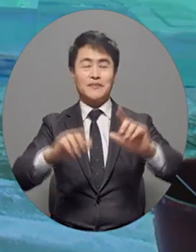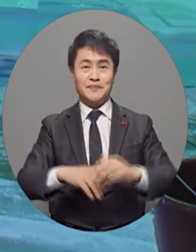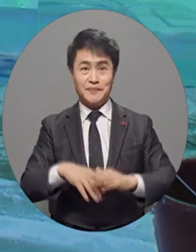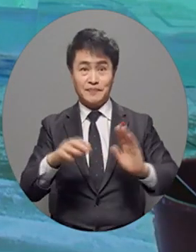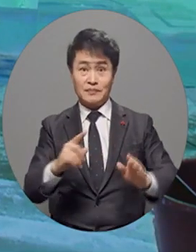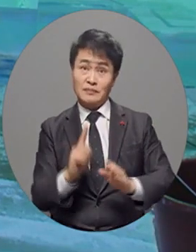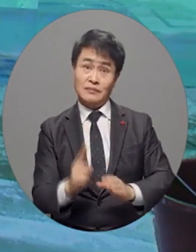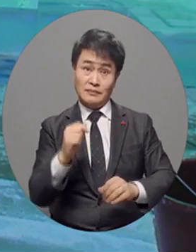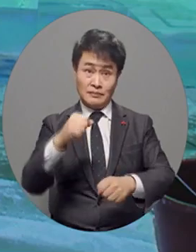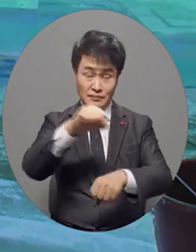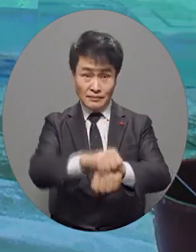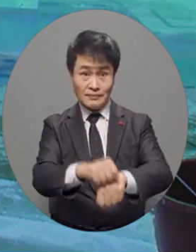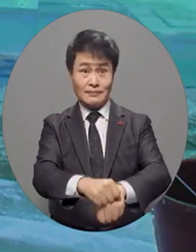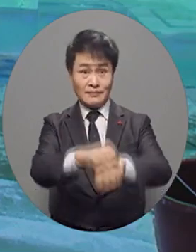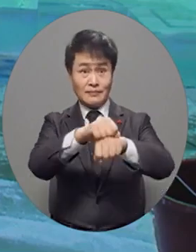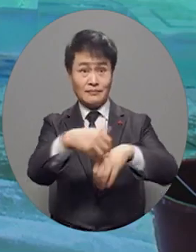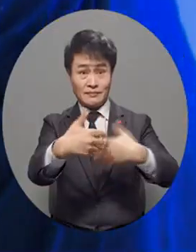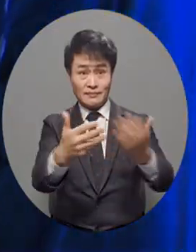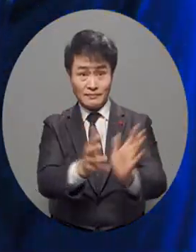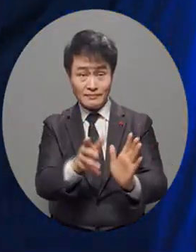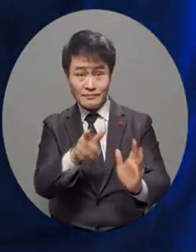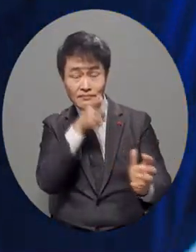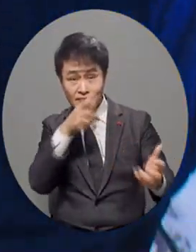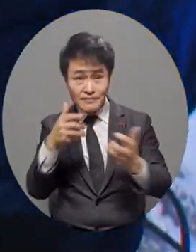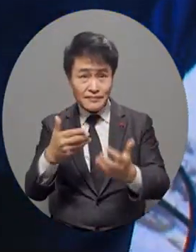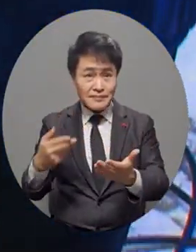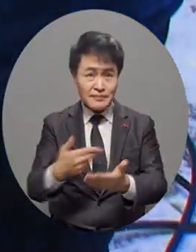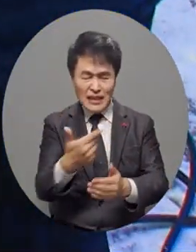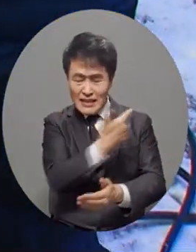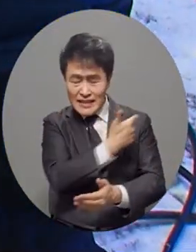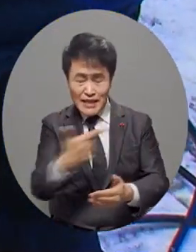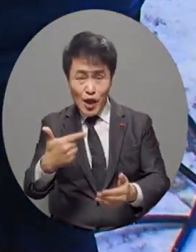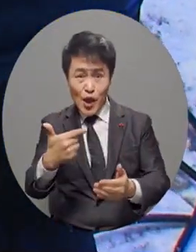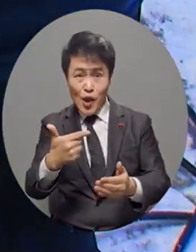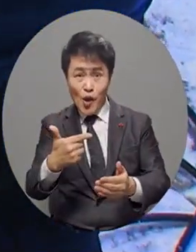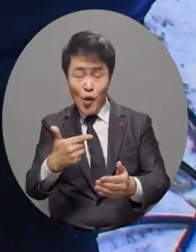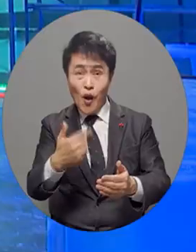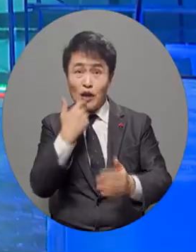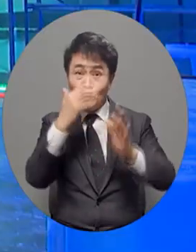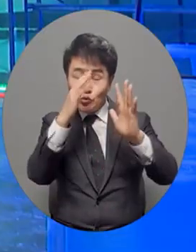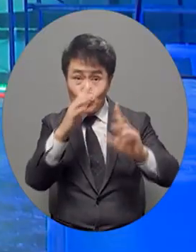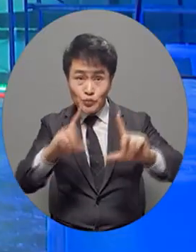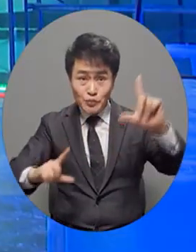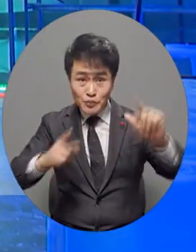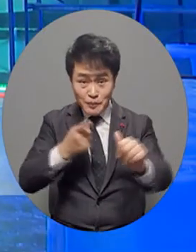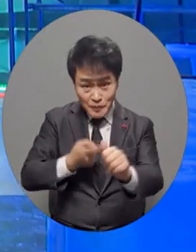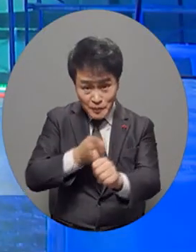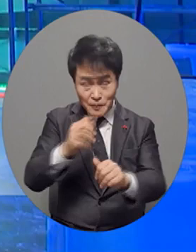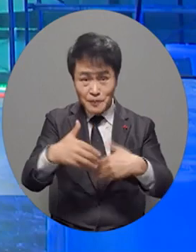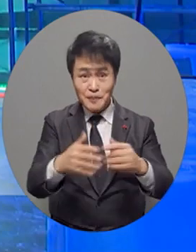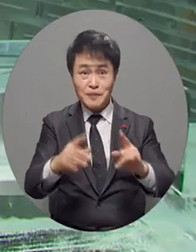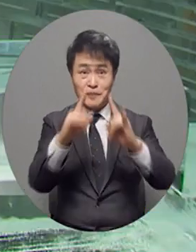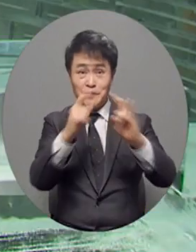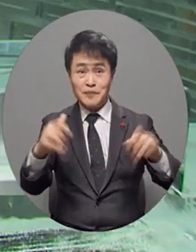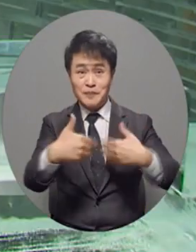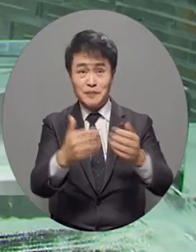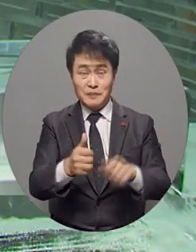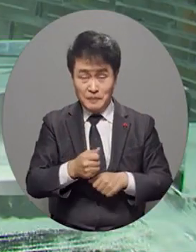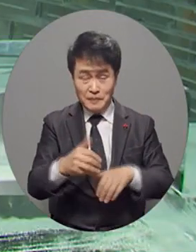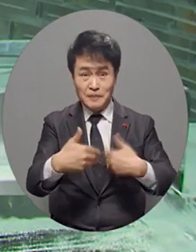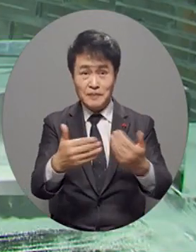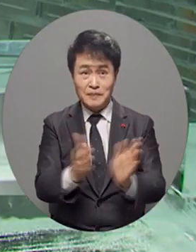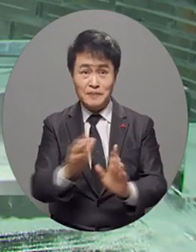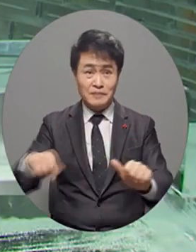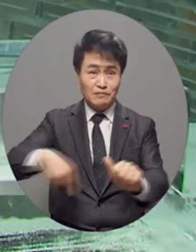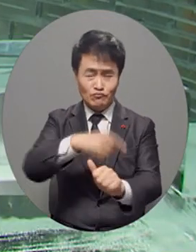높이 쌓아놓은 눈은 얼고미성 미끄럼틀과 대형 눈조각으로 변합니다. 경복궁과 만리장성, 산회관